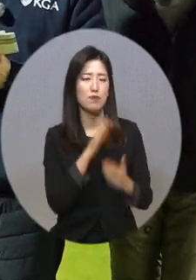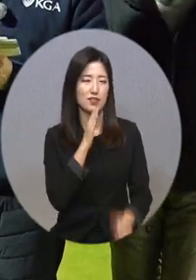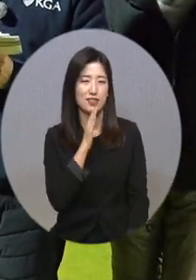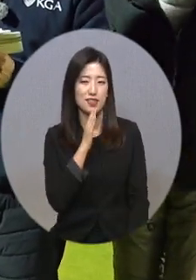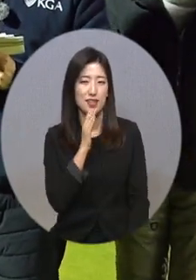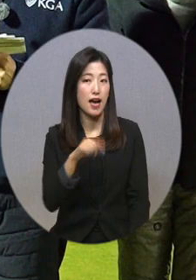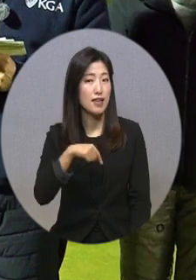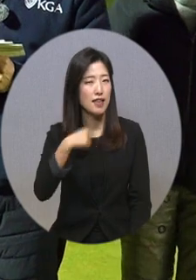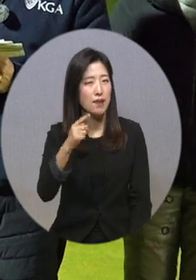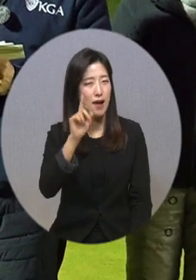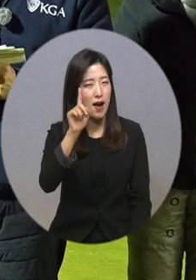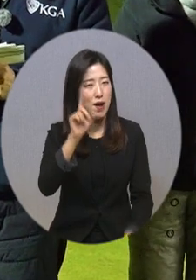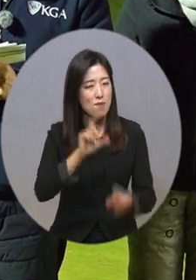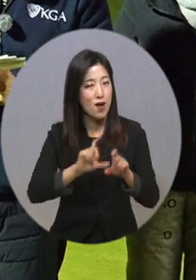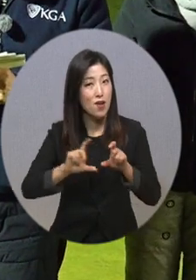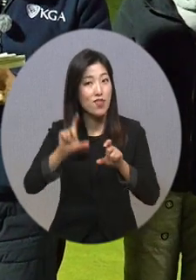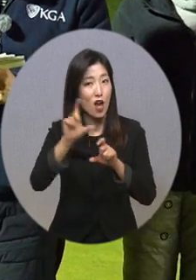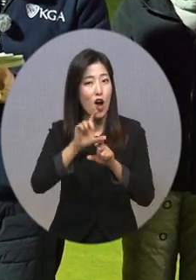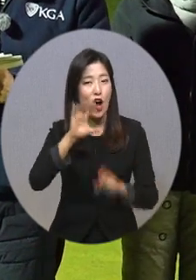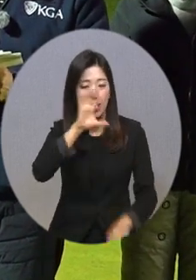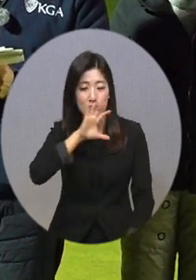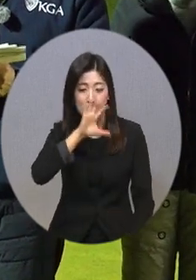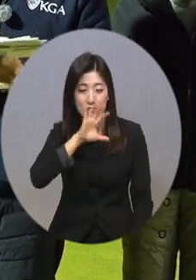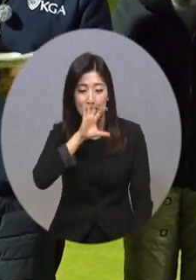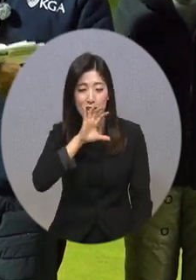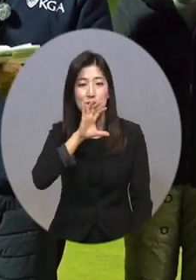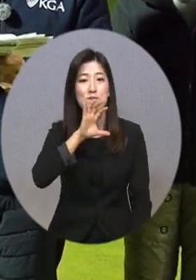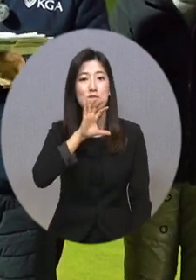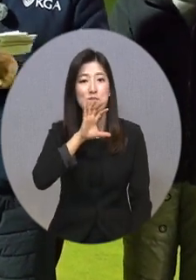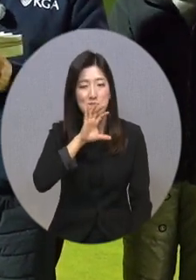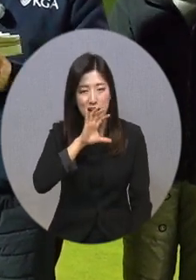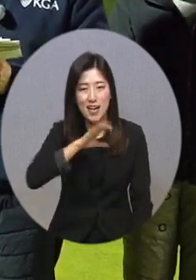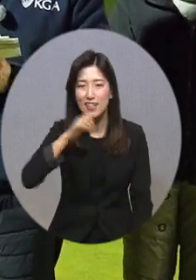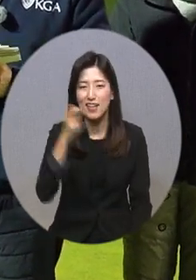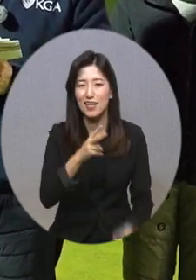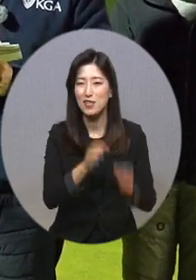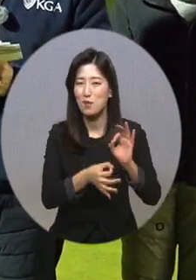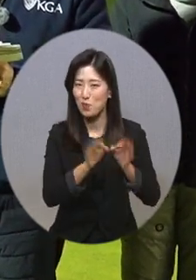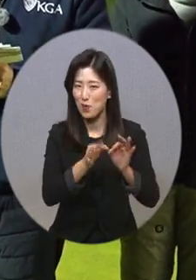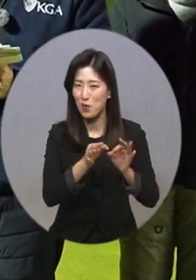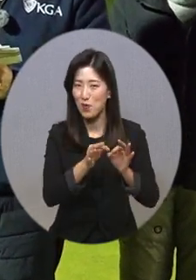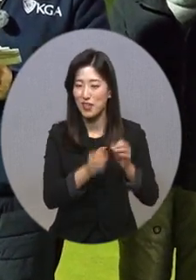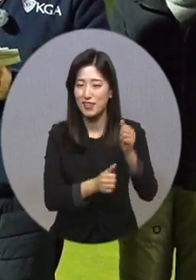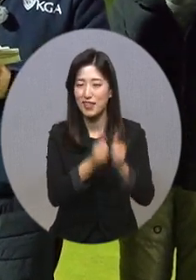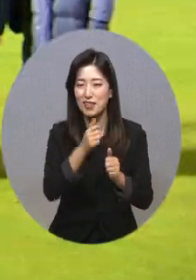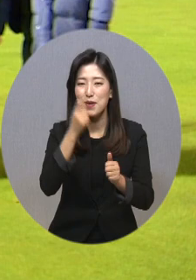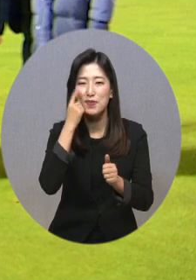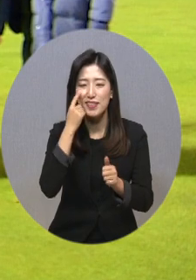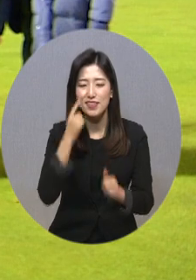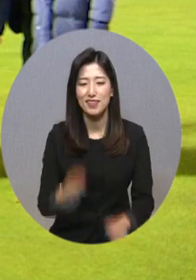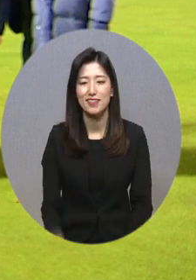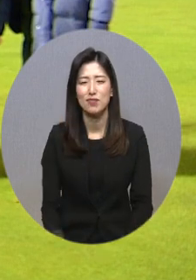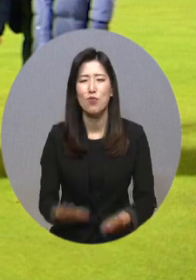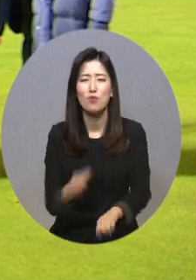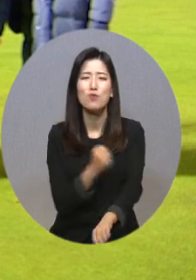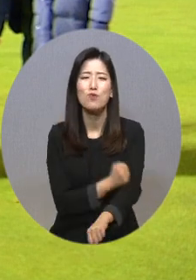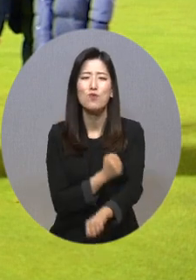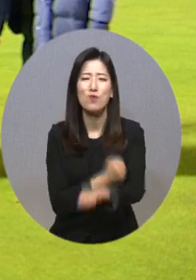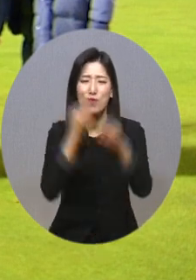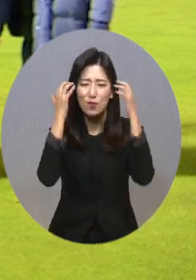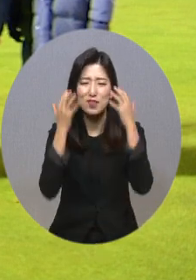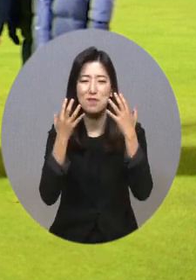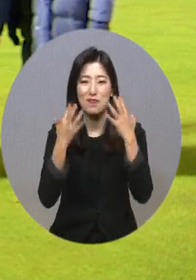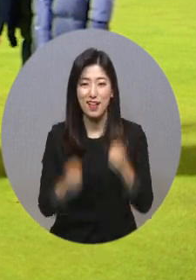또 한 번도 연습을 하셔 가지고 게임을 주로 네타를 가지고 원해 보십니다 너무 생화 비었습니다 그